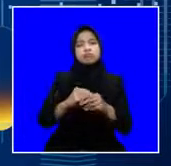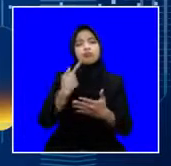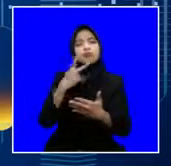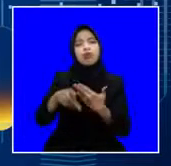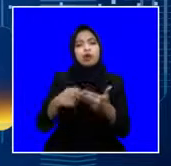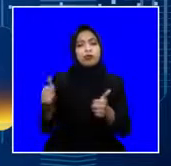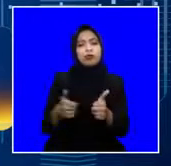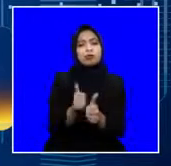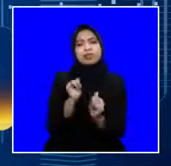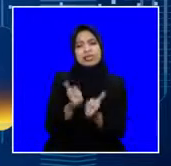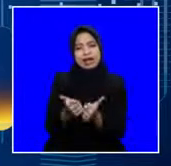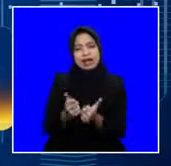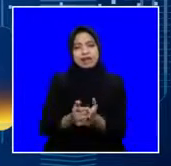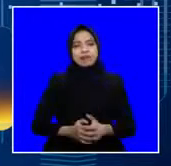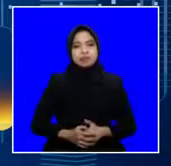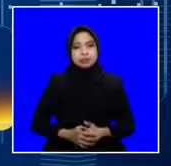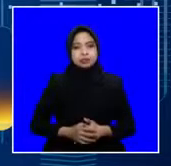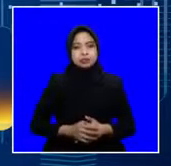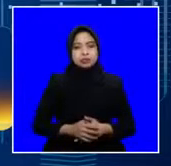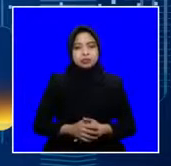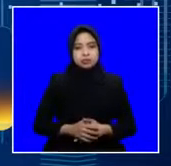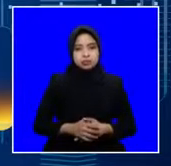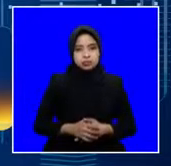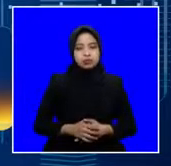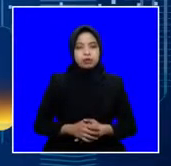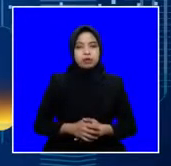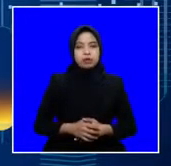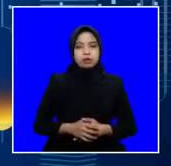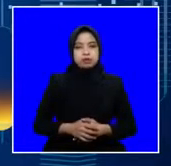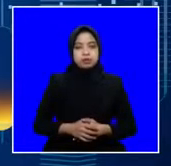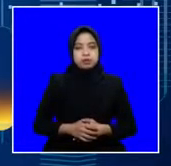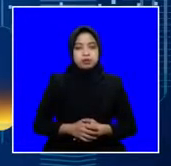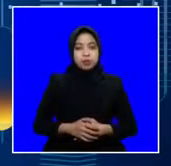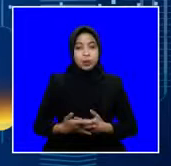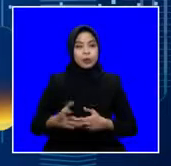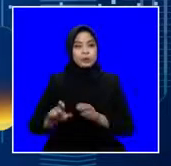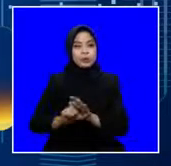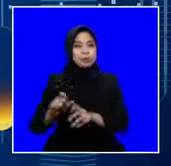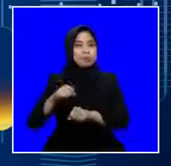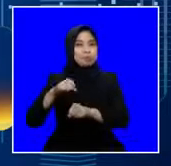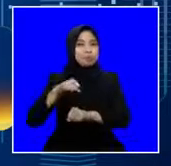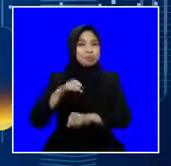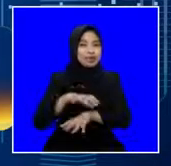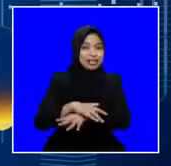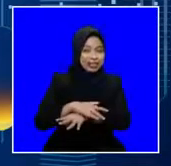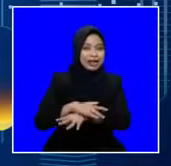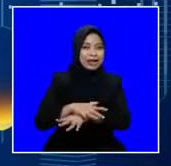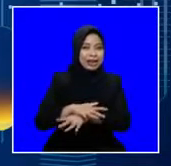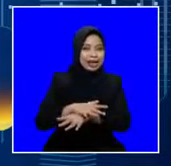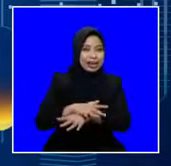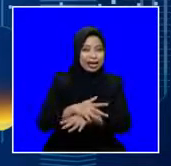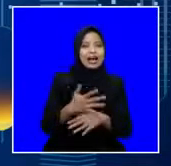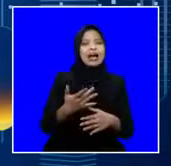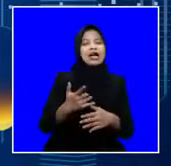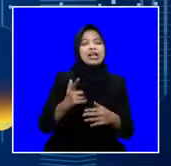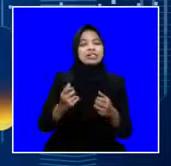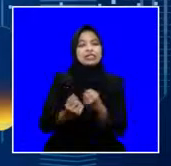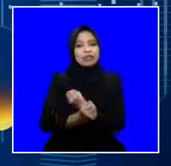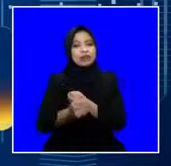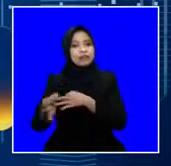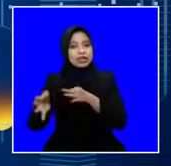kita lakukan. Untuk para pegiat yang lebih ke arah praktek, ya, jadi tidak di jalur non-akademis, itu juga sudah ada